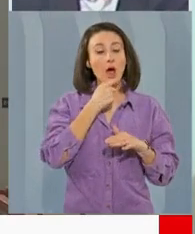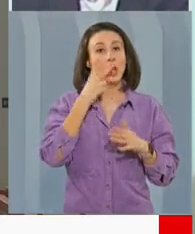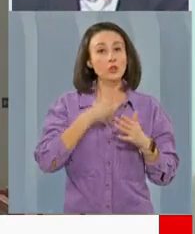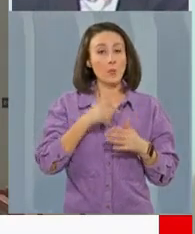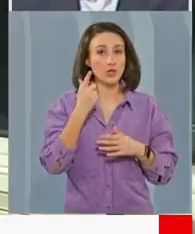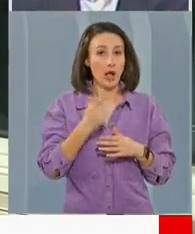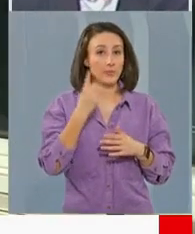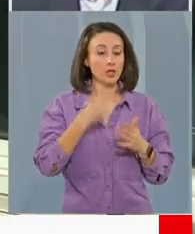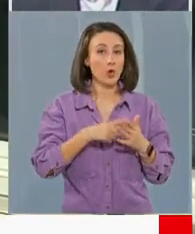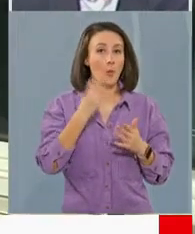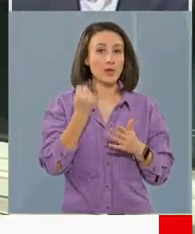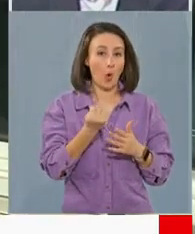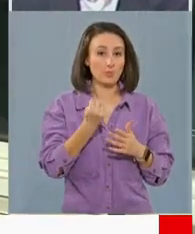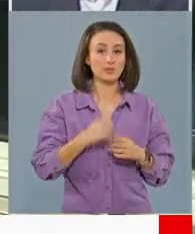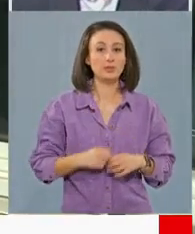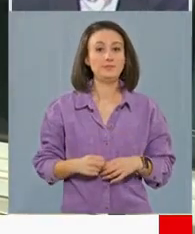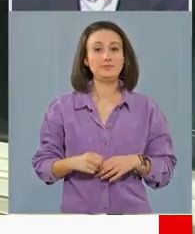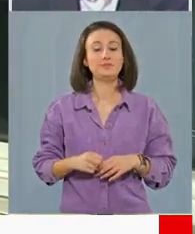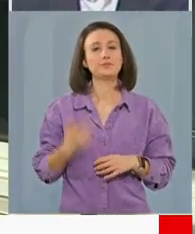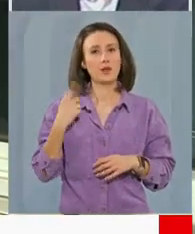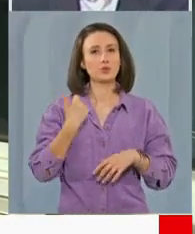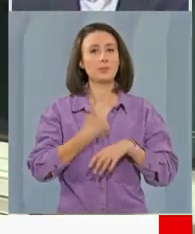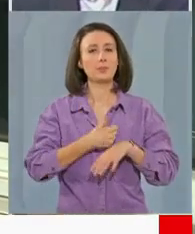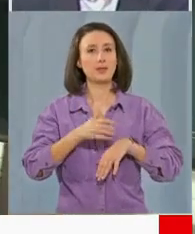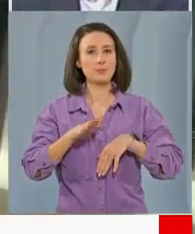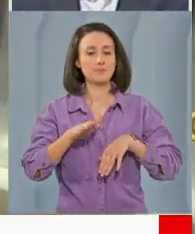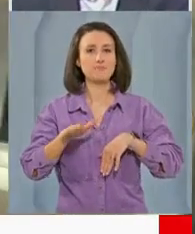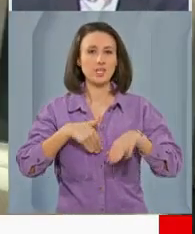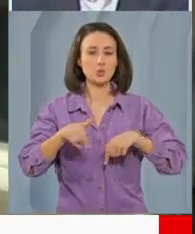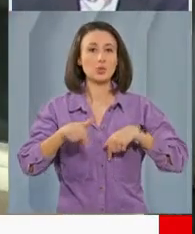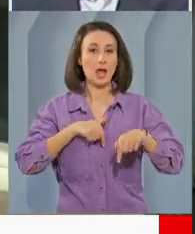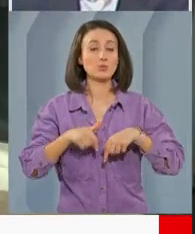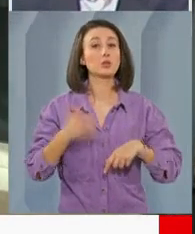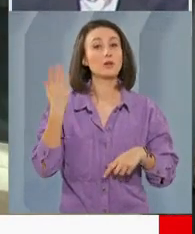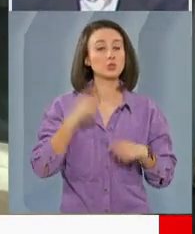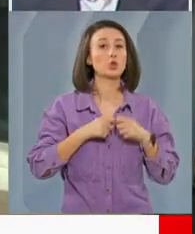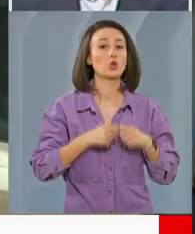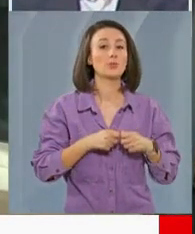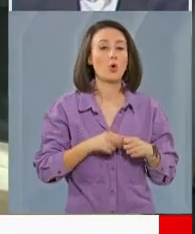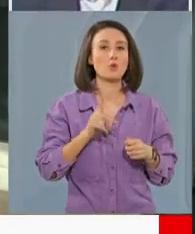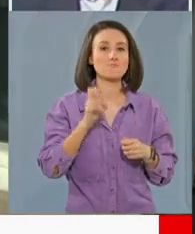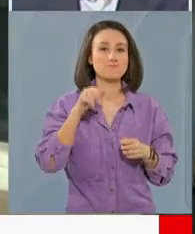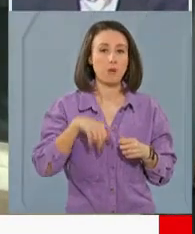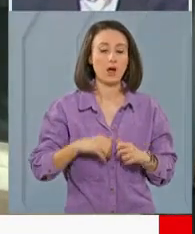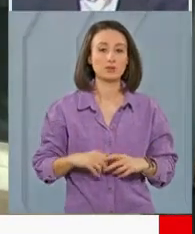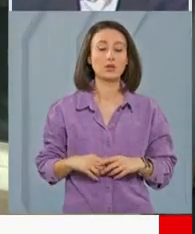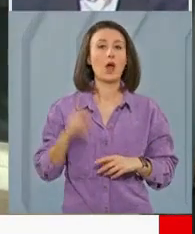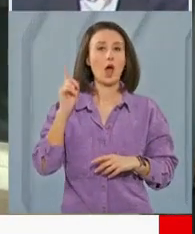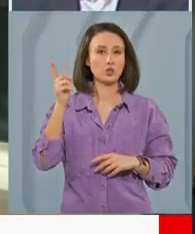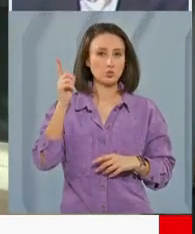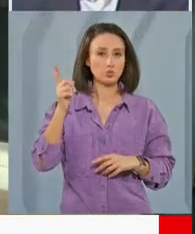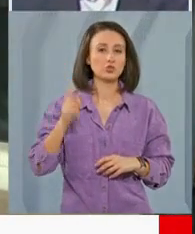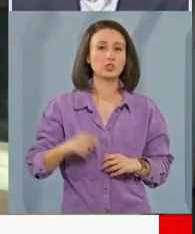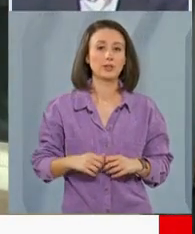2007 2008 era prim ministru Transporturilor era domnul Ludovic Orban dar atunci